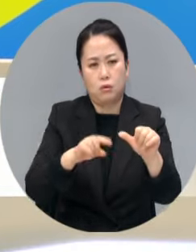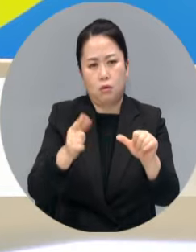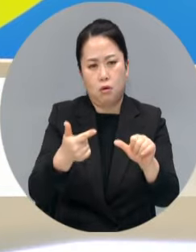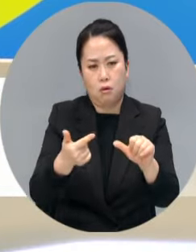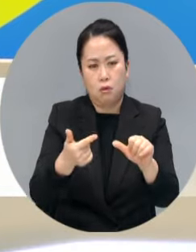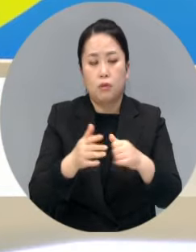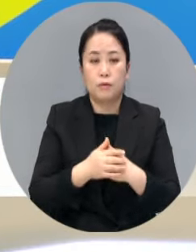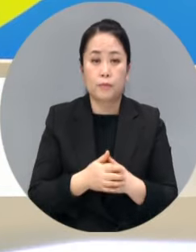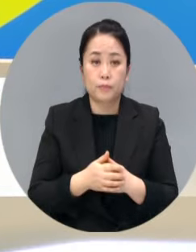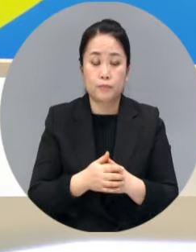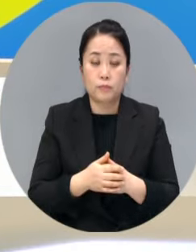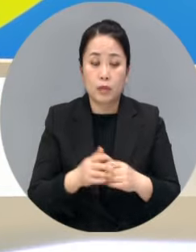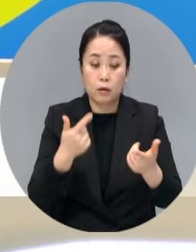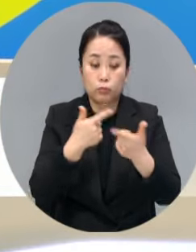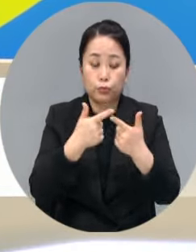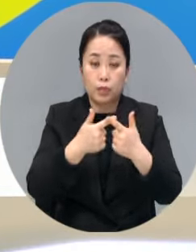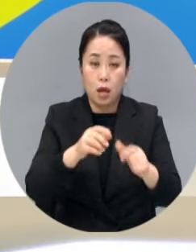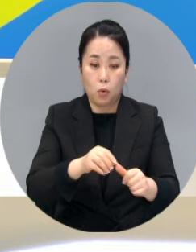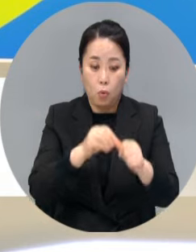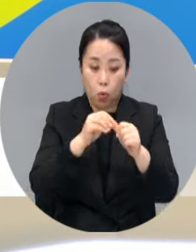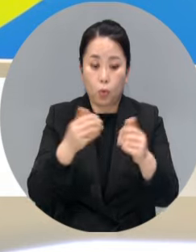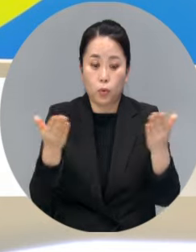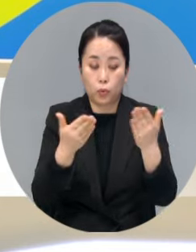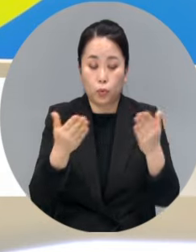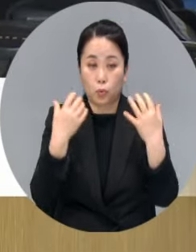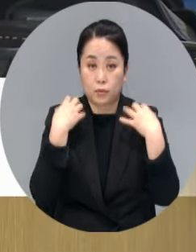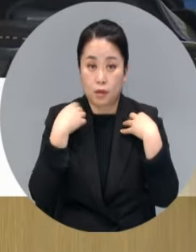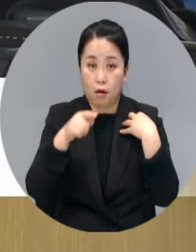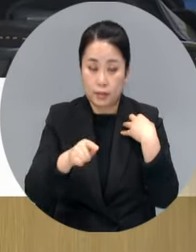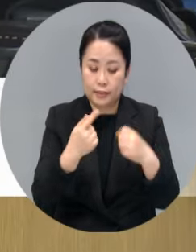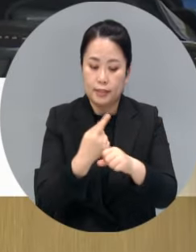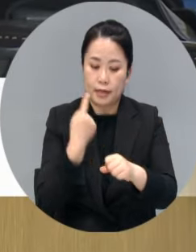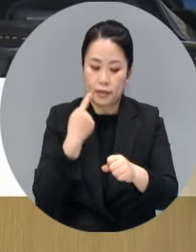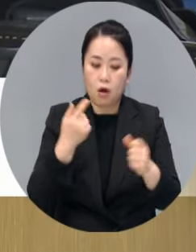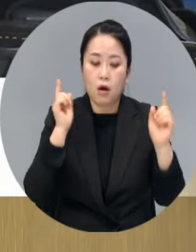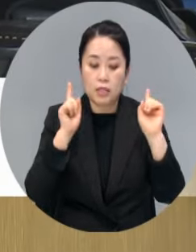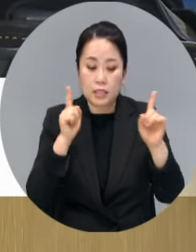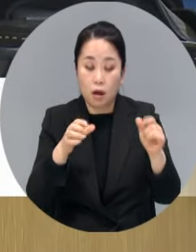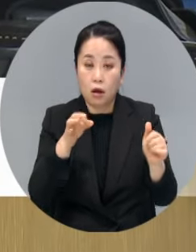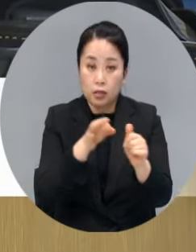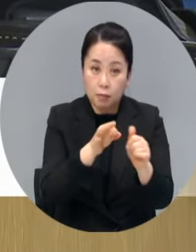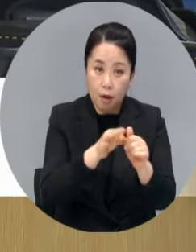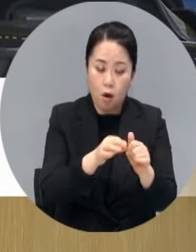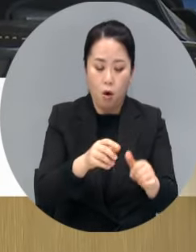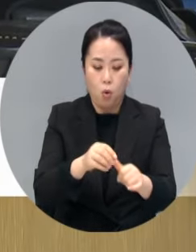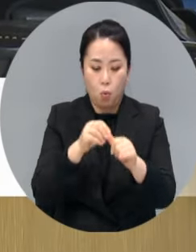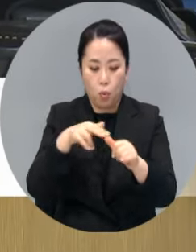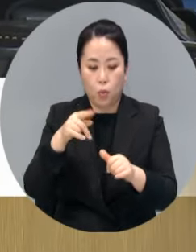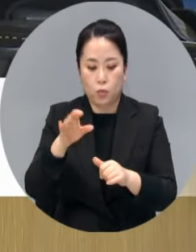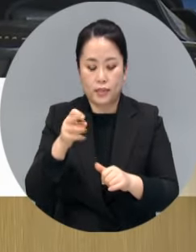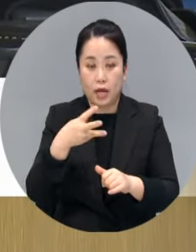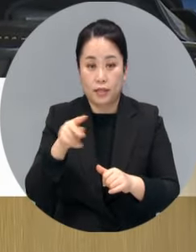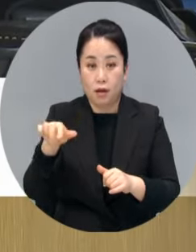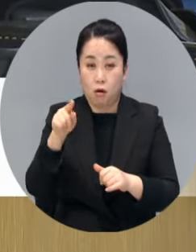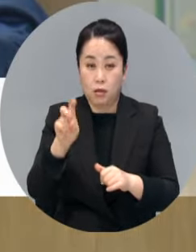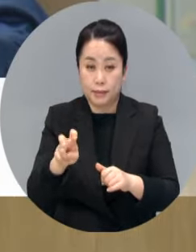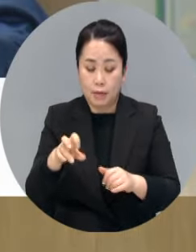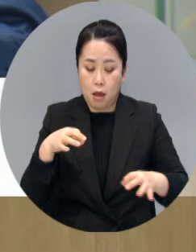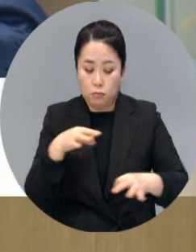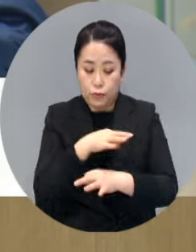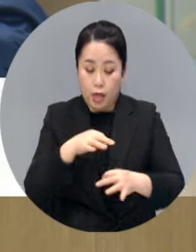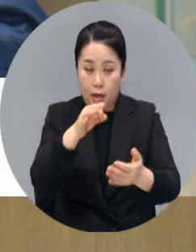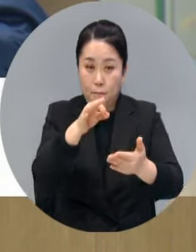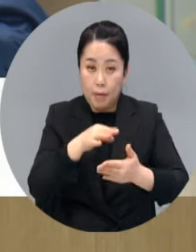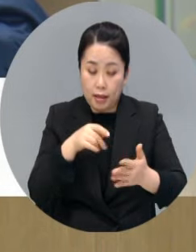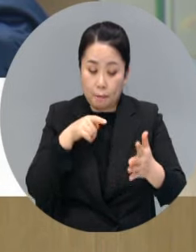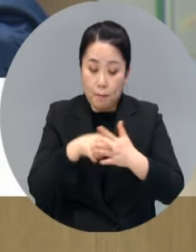나타났습니다. 부산 고용노동청은 지난해 실업급여, 고용장려금 등을 부당하게 수령했다 적발된 건수는